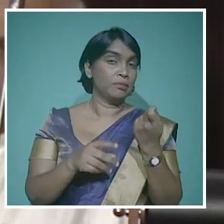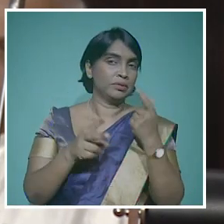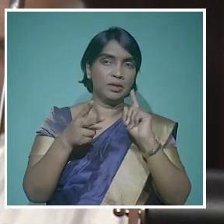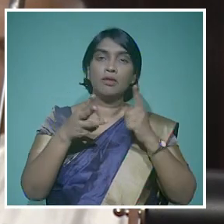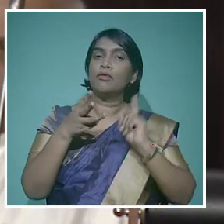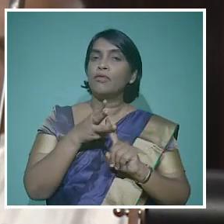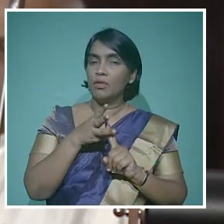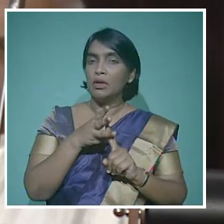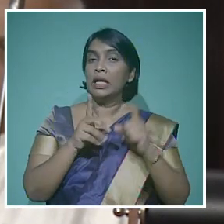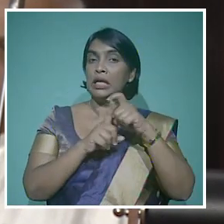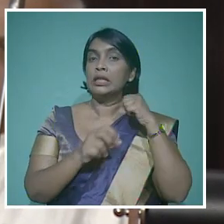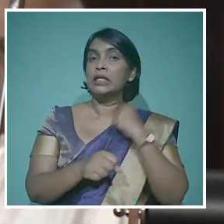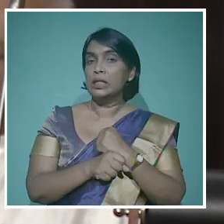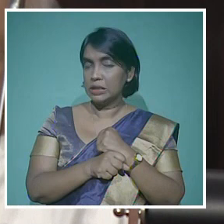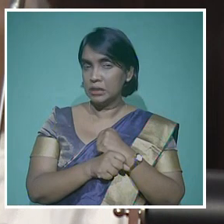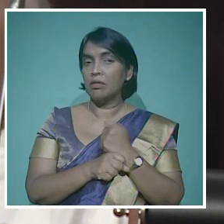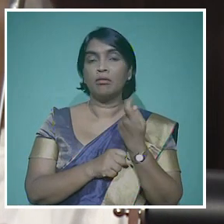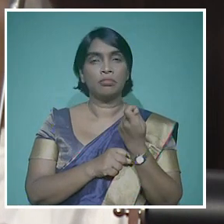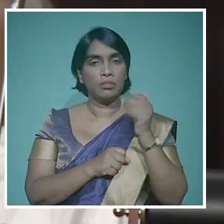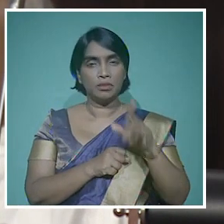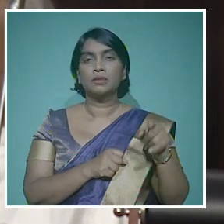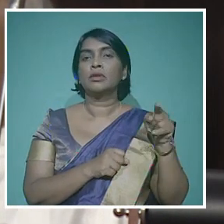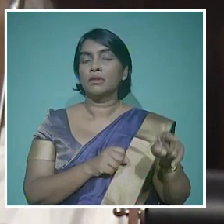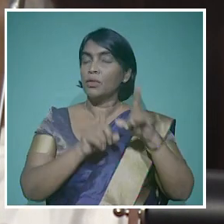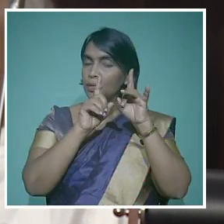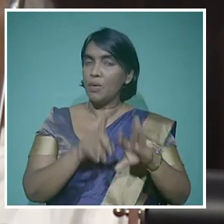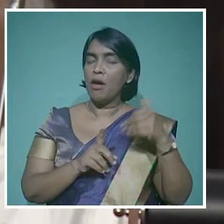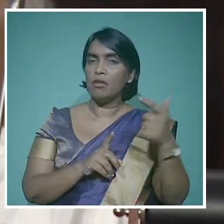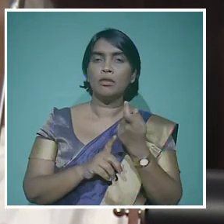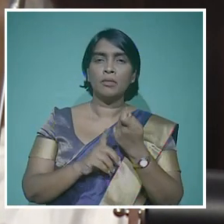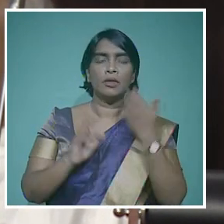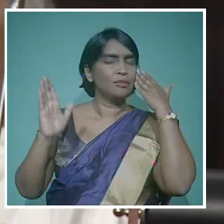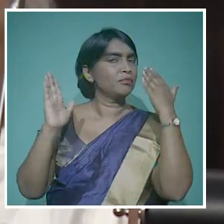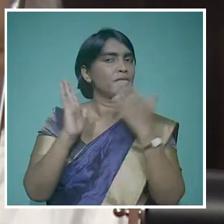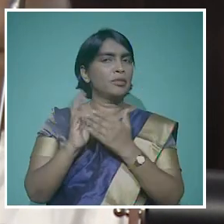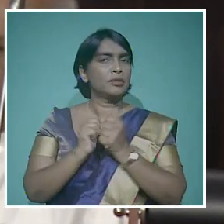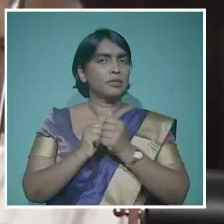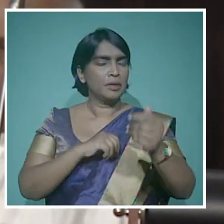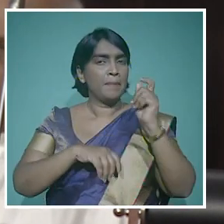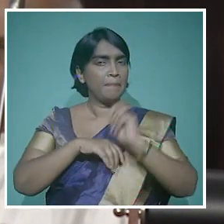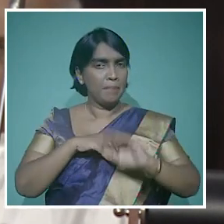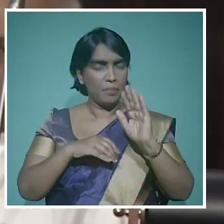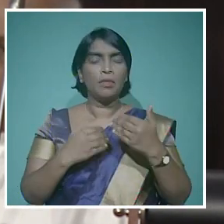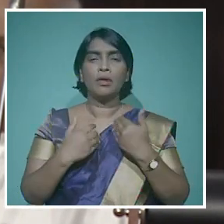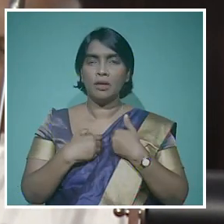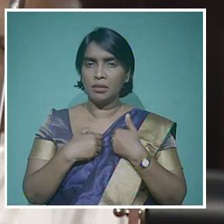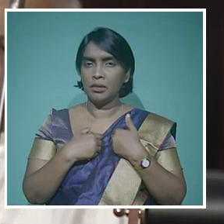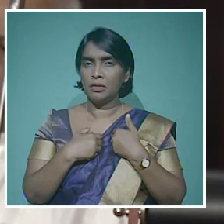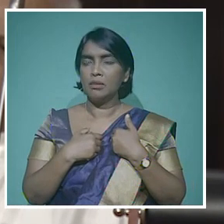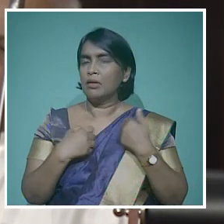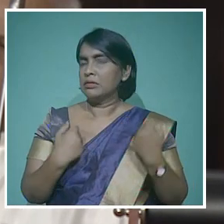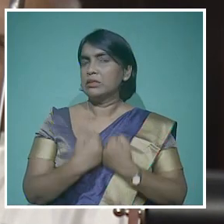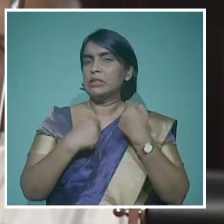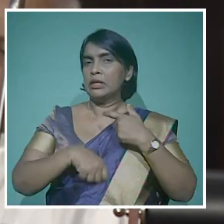තුන, ඩිජිටල් ආර්ථිකය. මෙවැනි නව ආර්ථික පදනමක් නිර්මාණය කරලීම